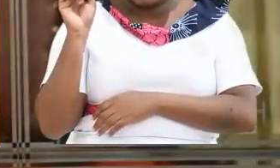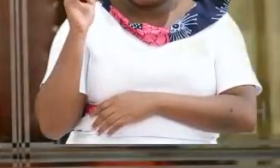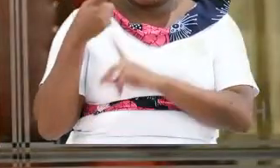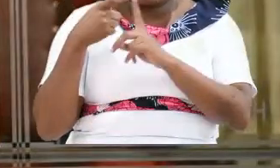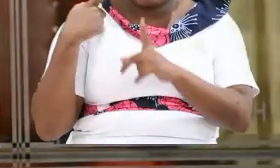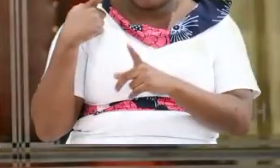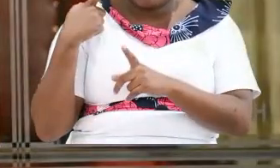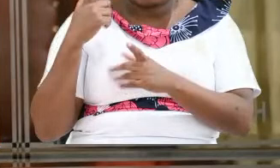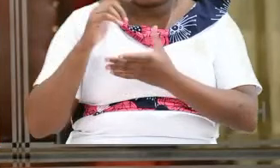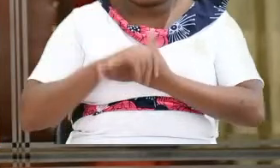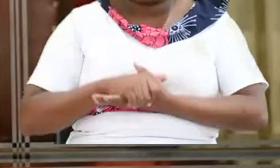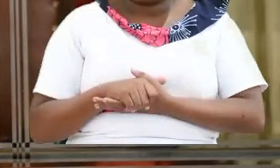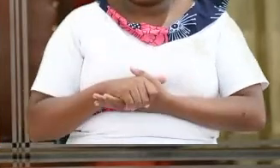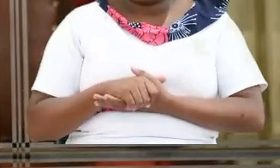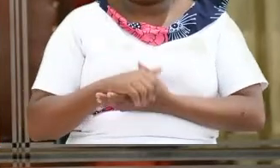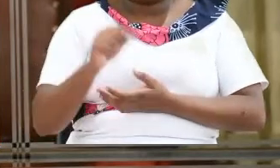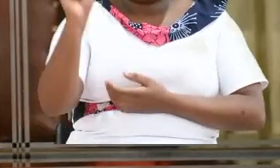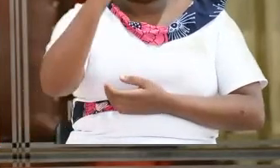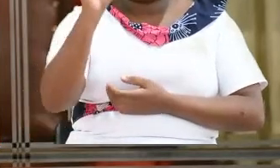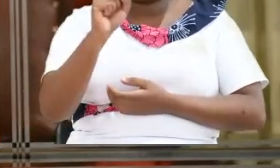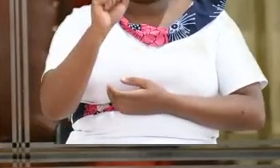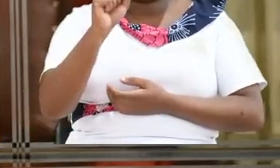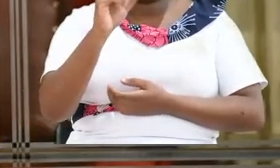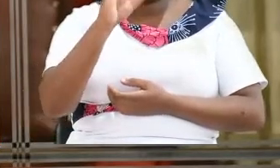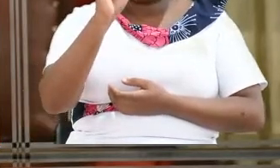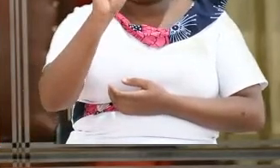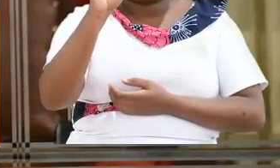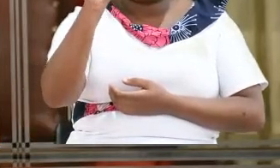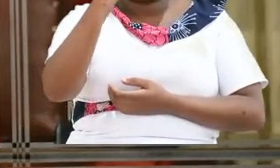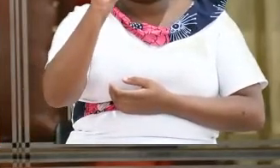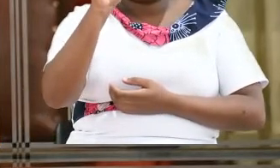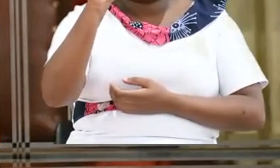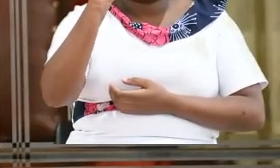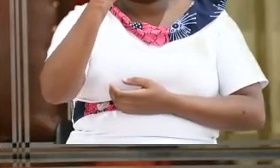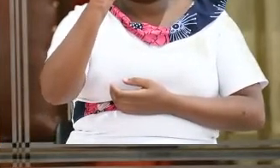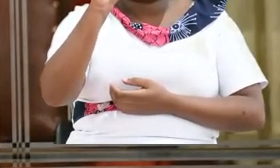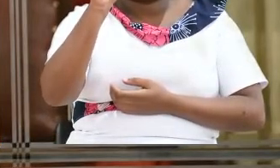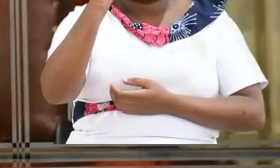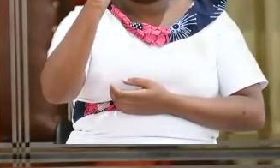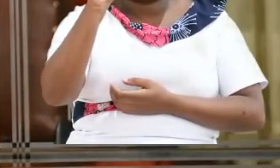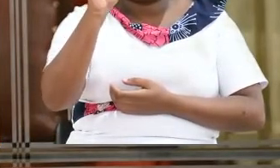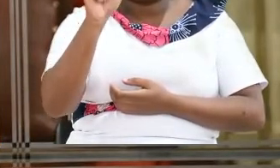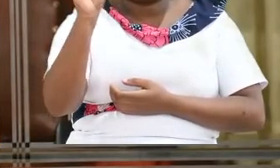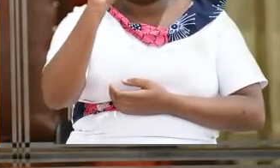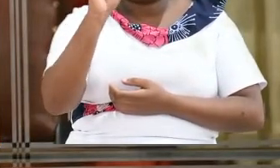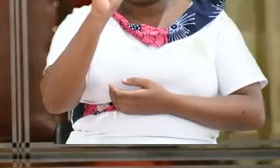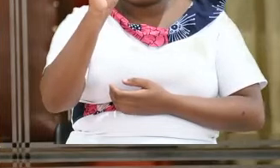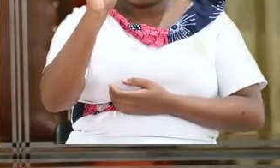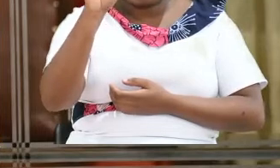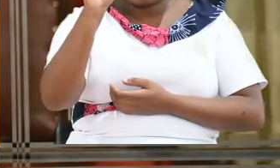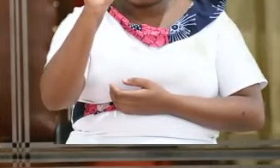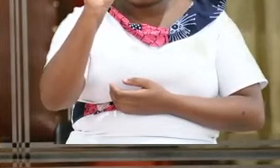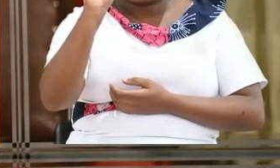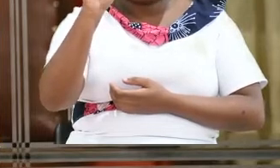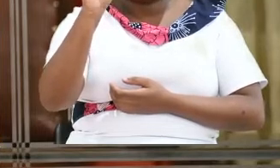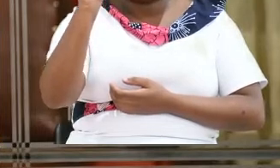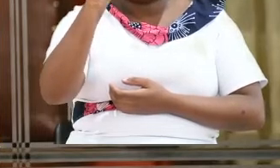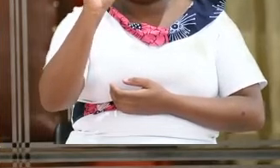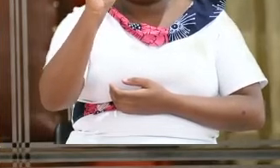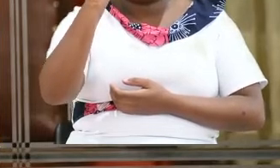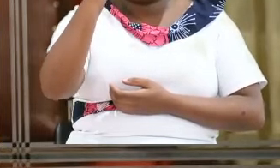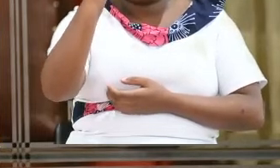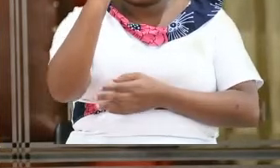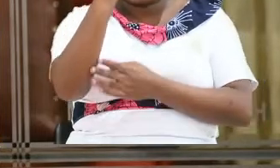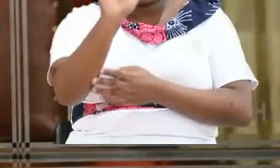imetoka kwa Scorastika wa Karema Dungu, ambaye anatuita kwa fundraising